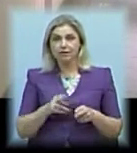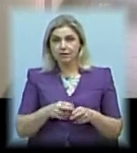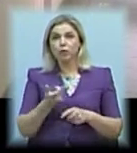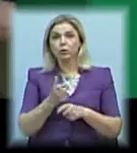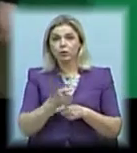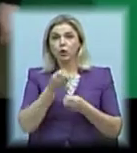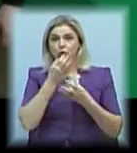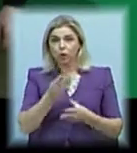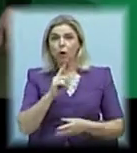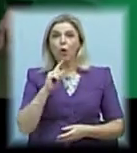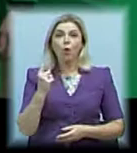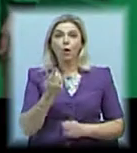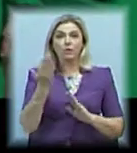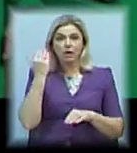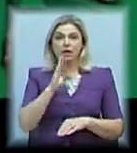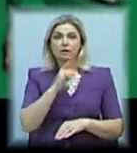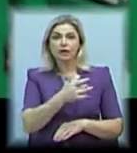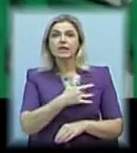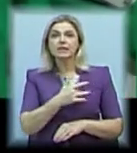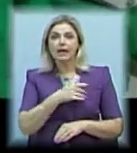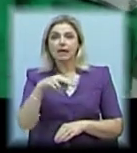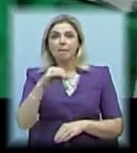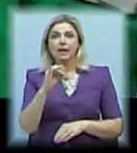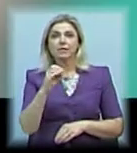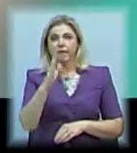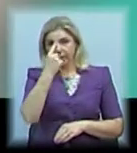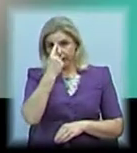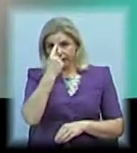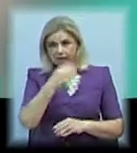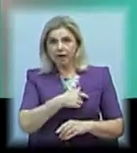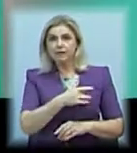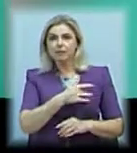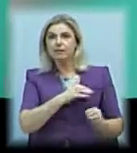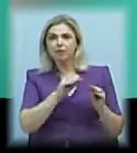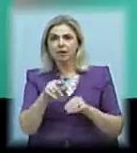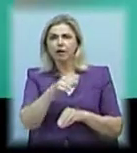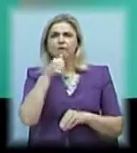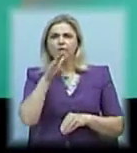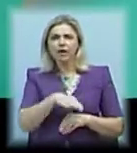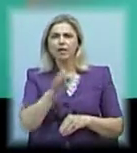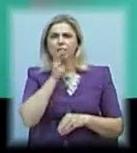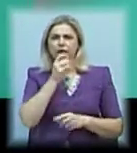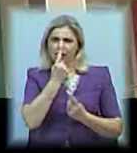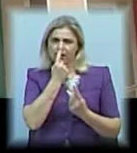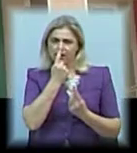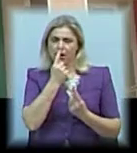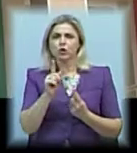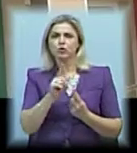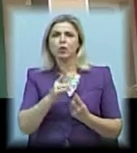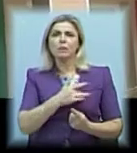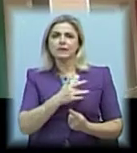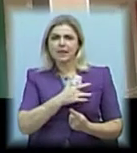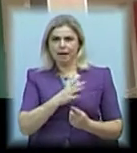добре. Рік тому Ксені зробили пересадку серця в Індії. Її довіку доведеться приймати один і той самий препарат, аби орган